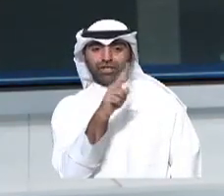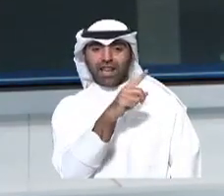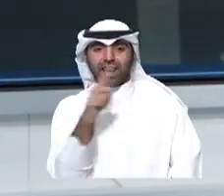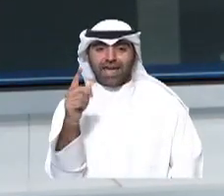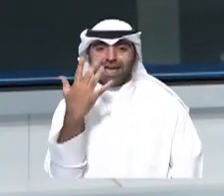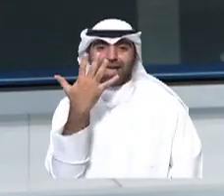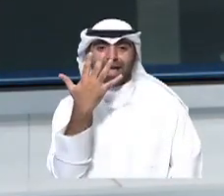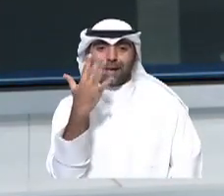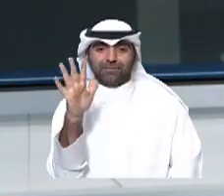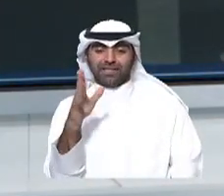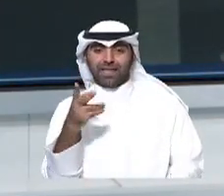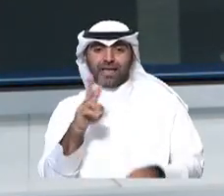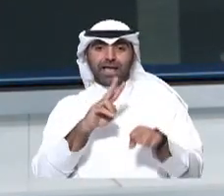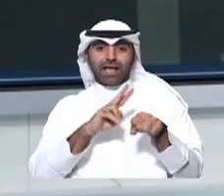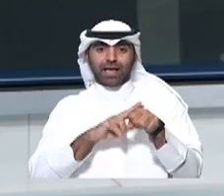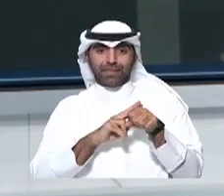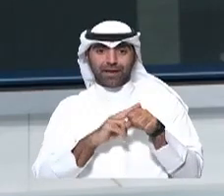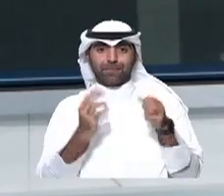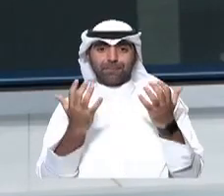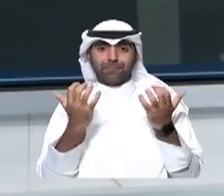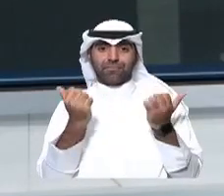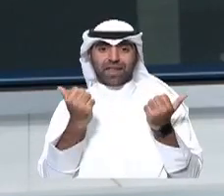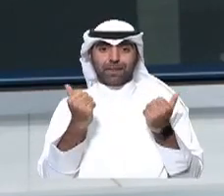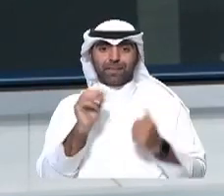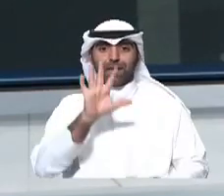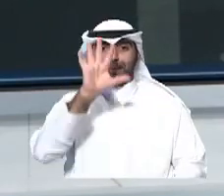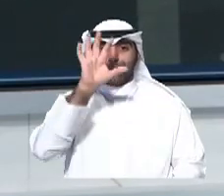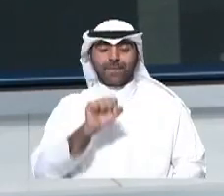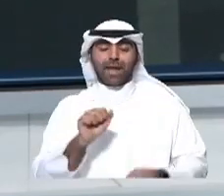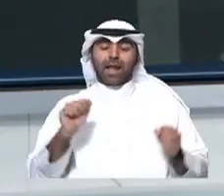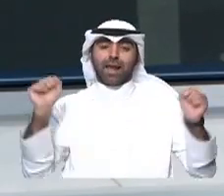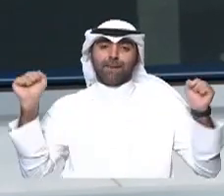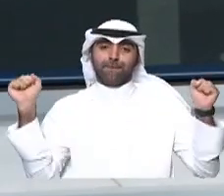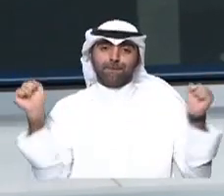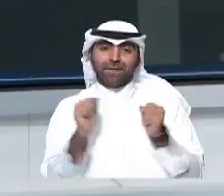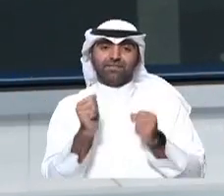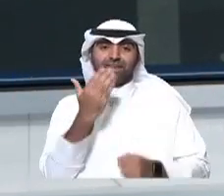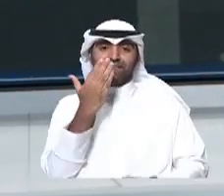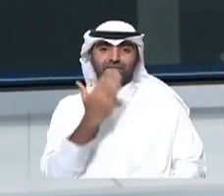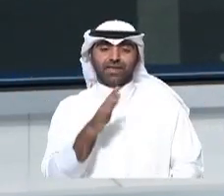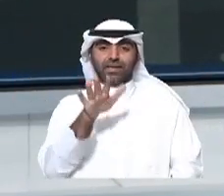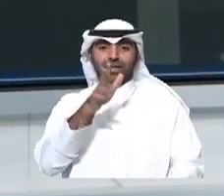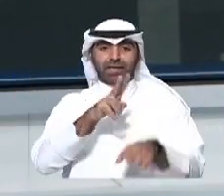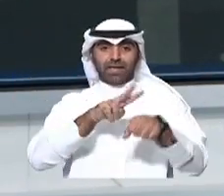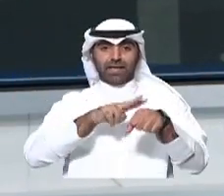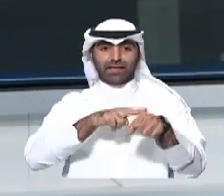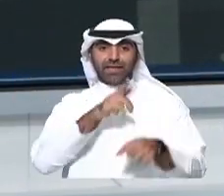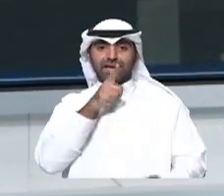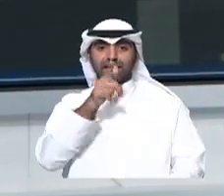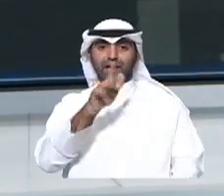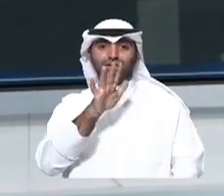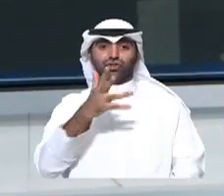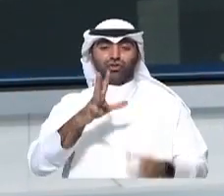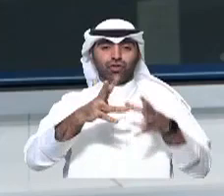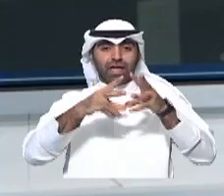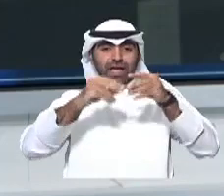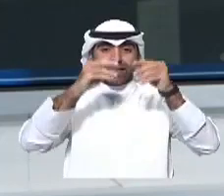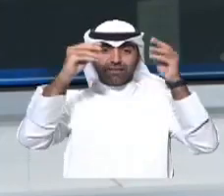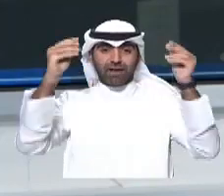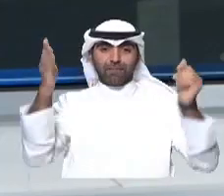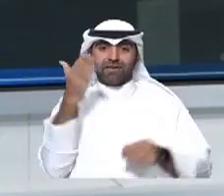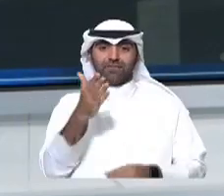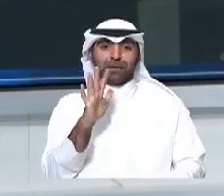توصل سرعتها إلى 50 كيلومتر في الساعة، مثيرة للغبار وحالة من عدم الاستقرار في الطقس يوم